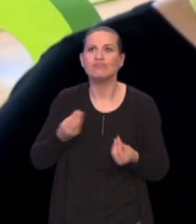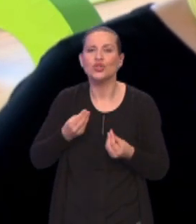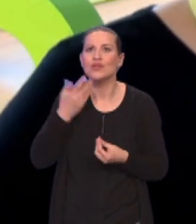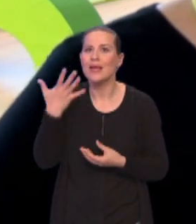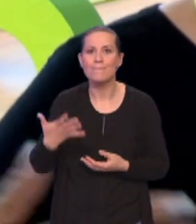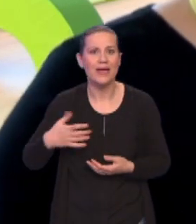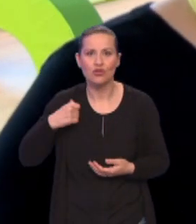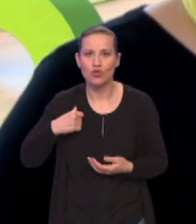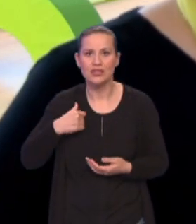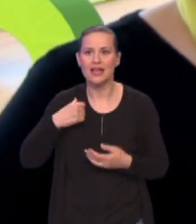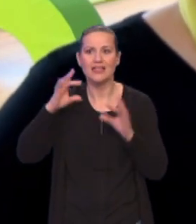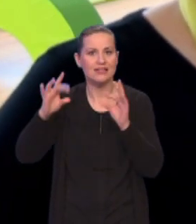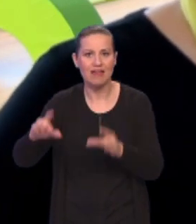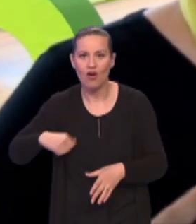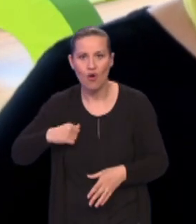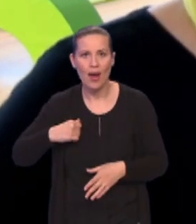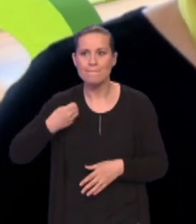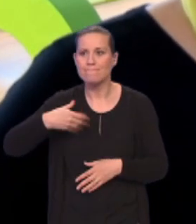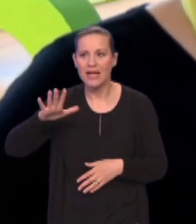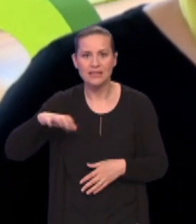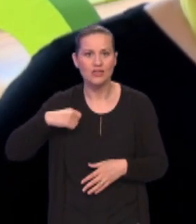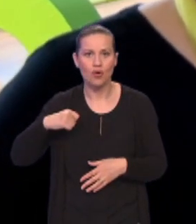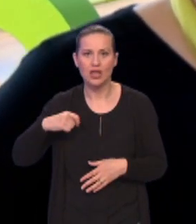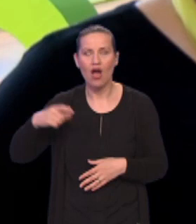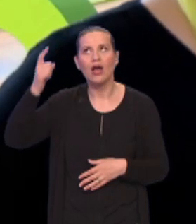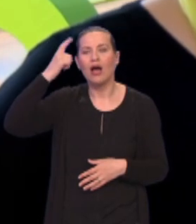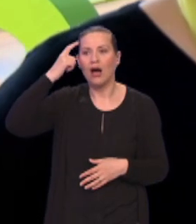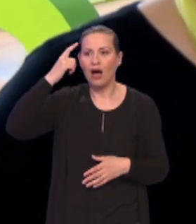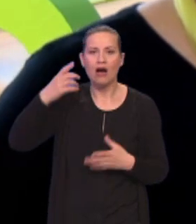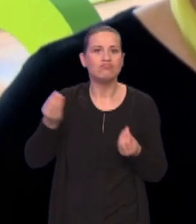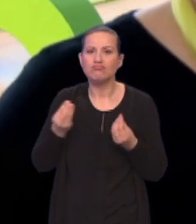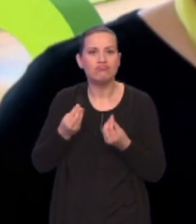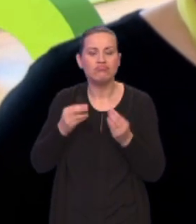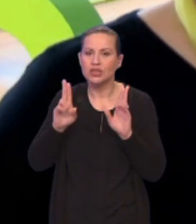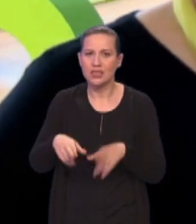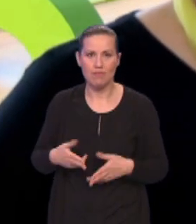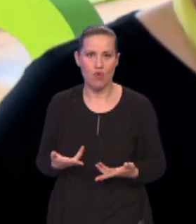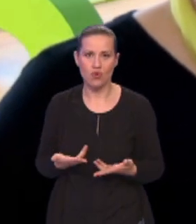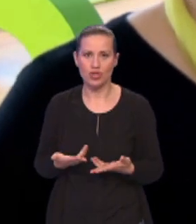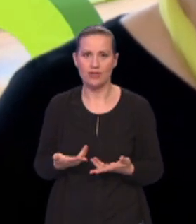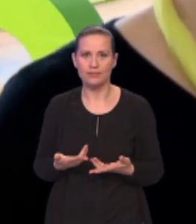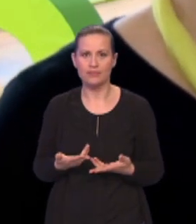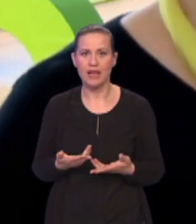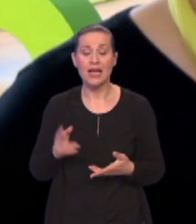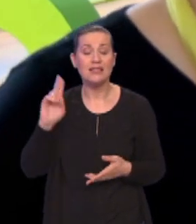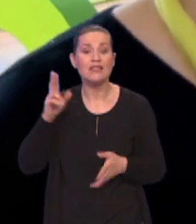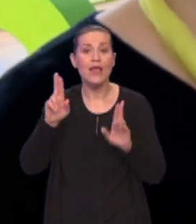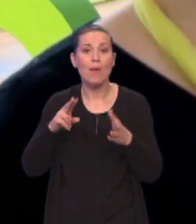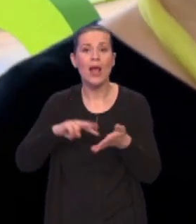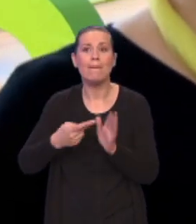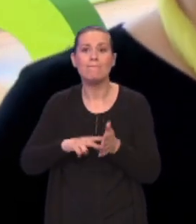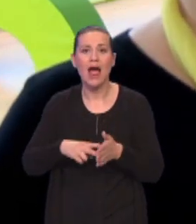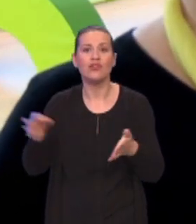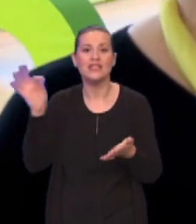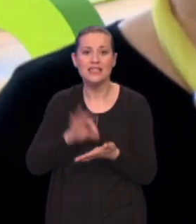će biti za 10, pa šta će biti za 15, i onda već u glavama mi to nekako šta bi se moglo, svi imamo neke planove, neke ciljeve,